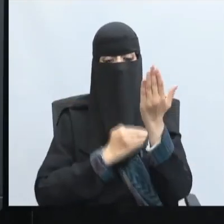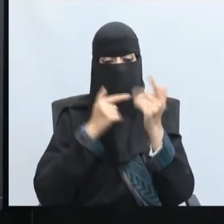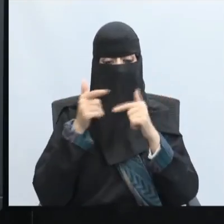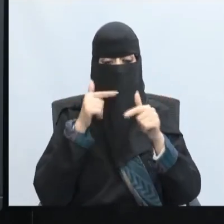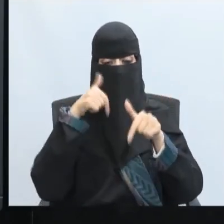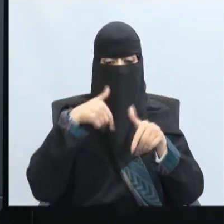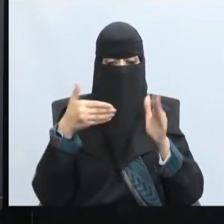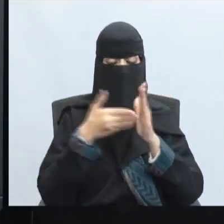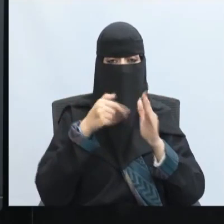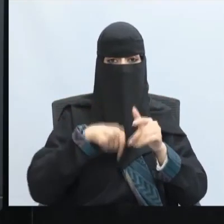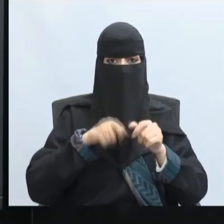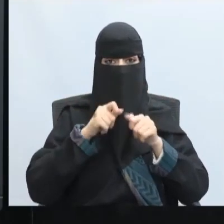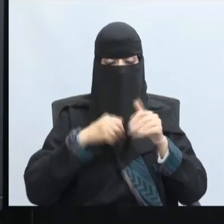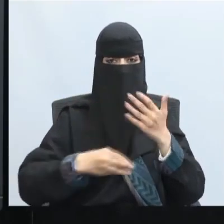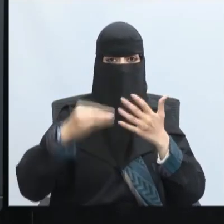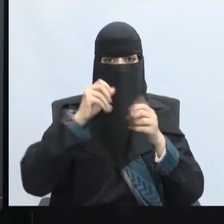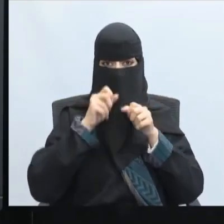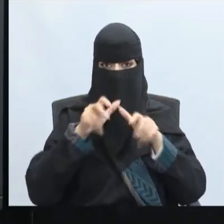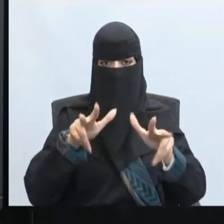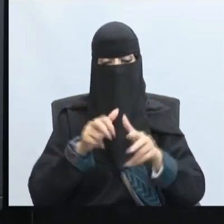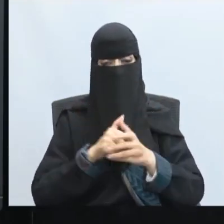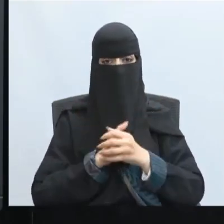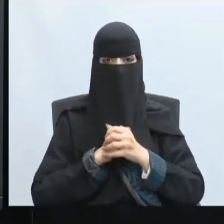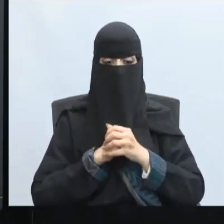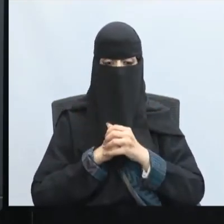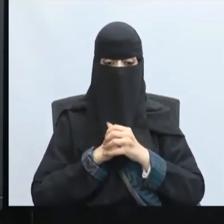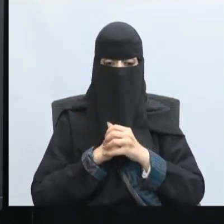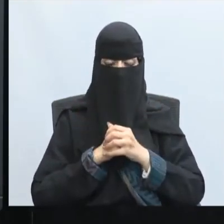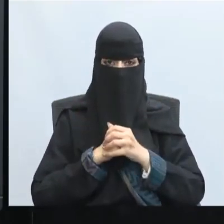الاصدار ومن ثم مرحله